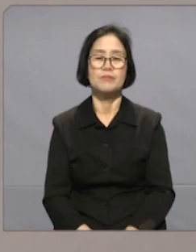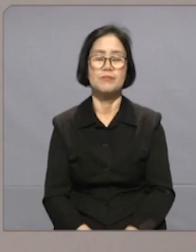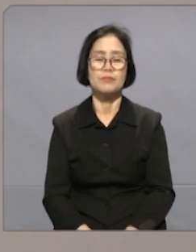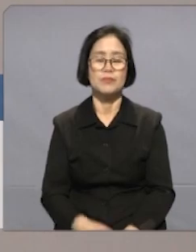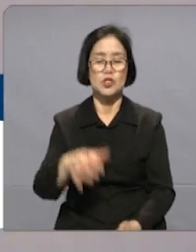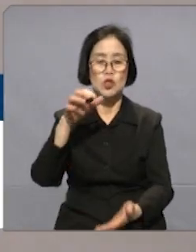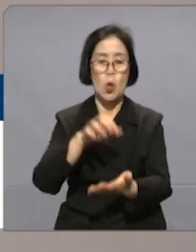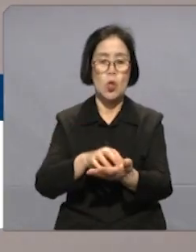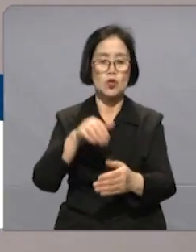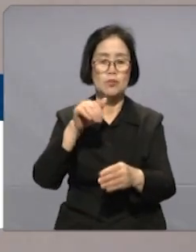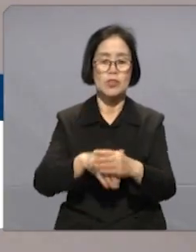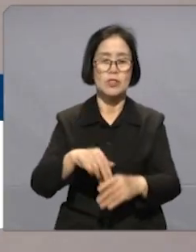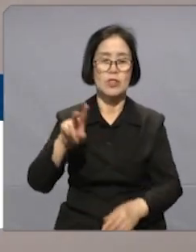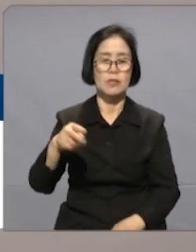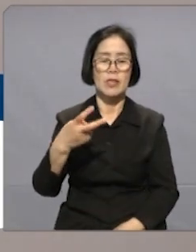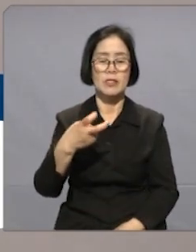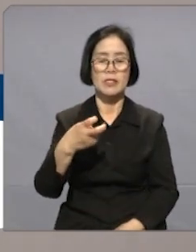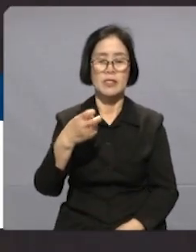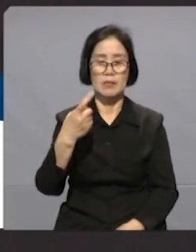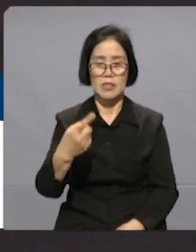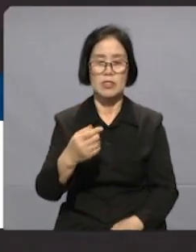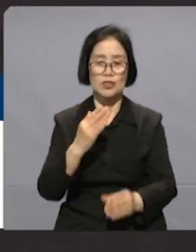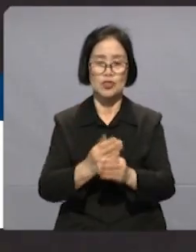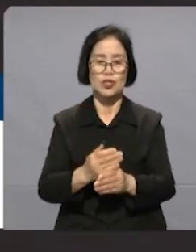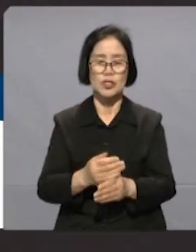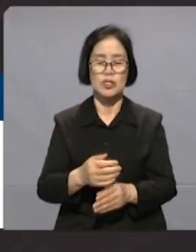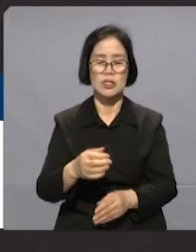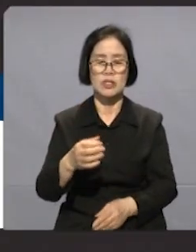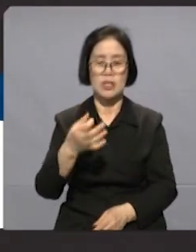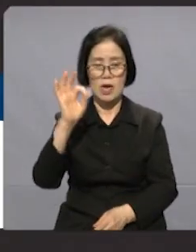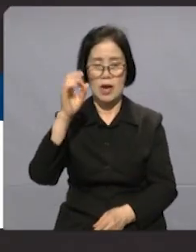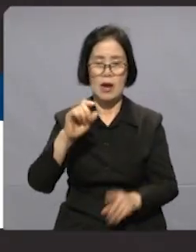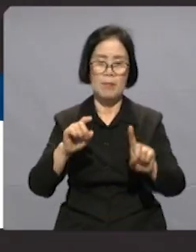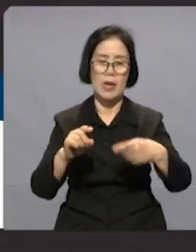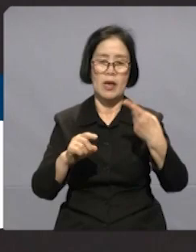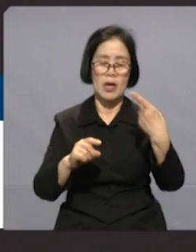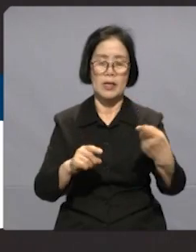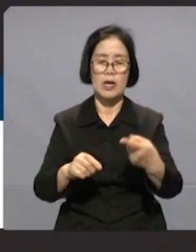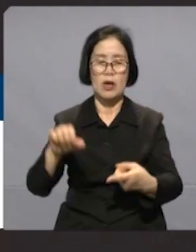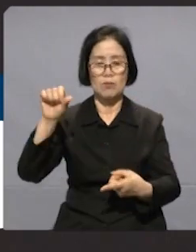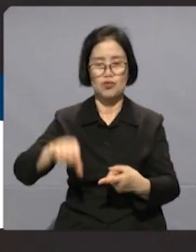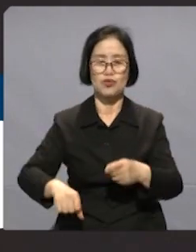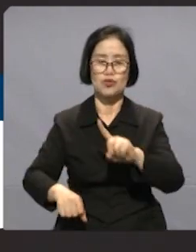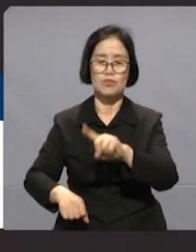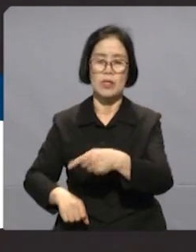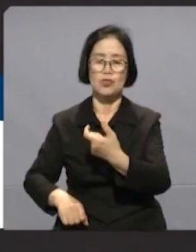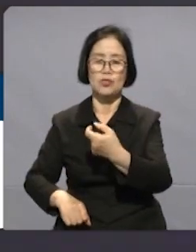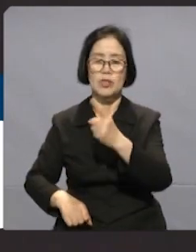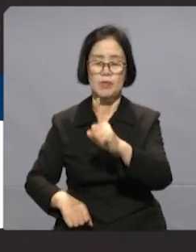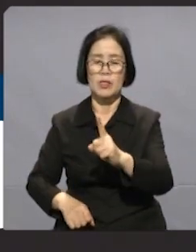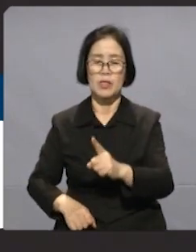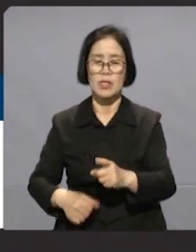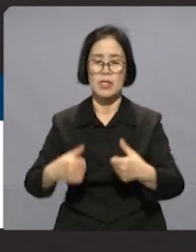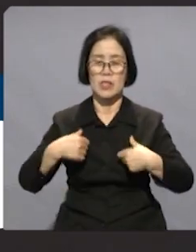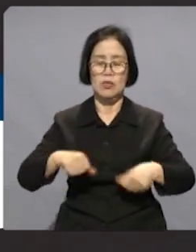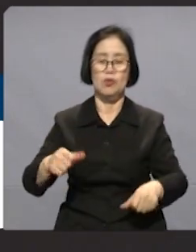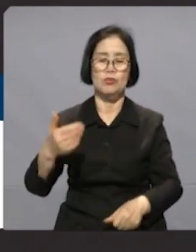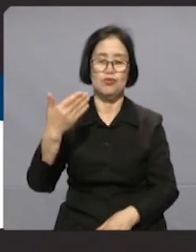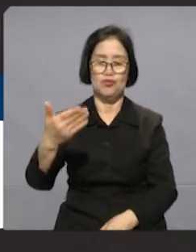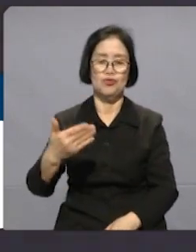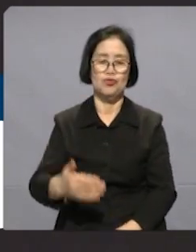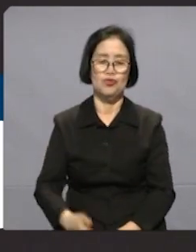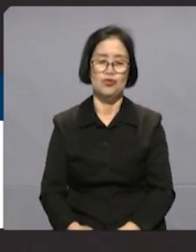총 투표수 271표 중 가 101표, 부 161표, 기권